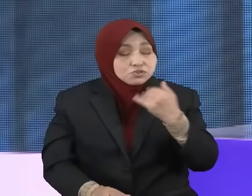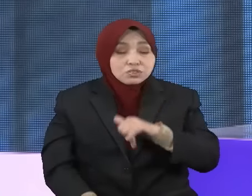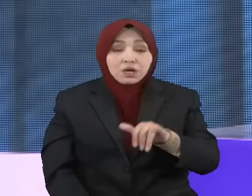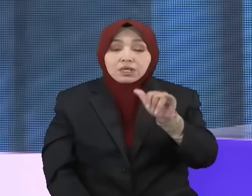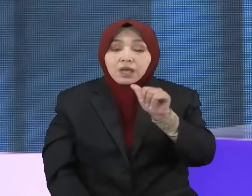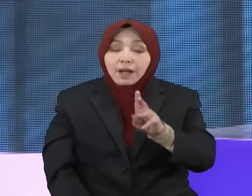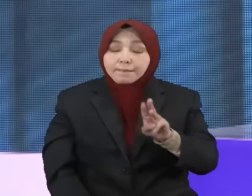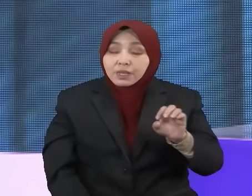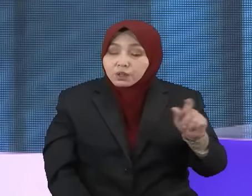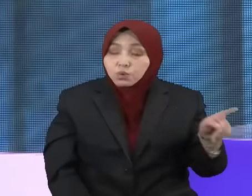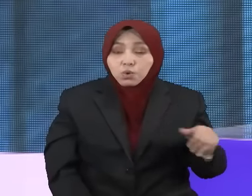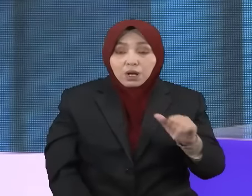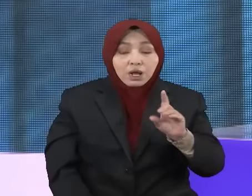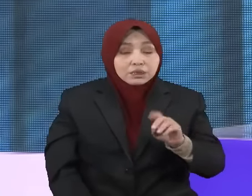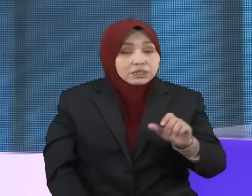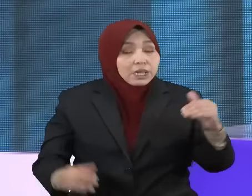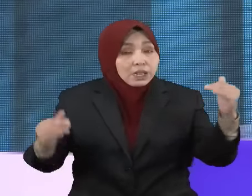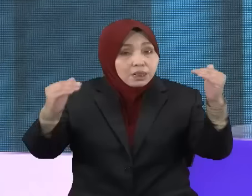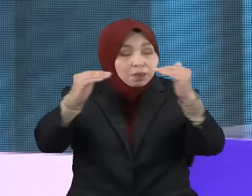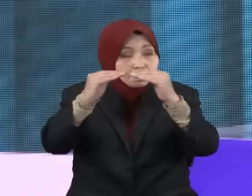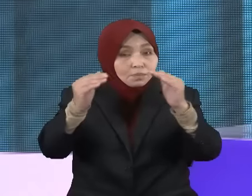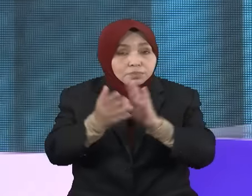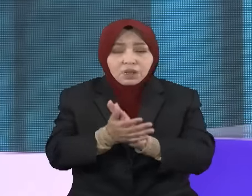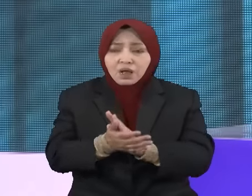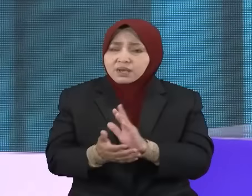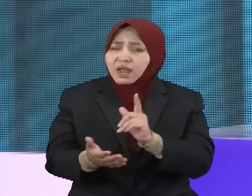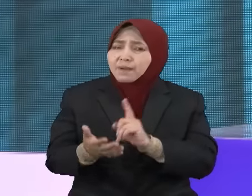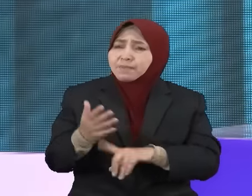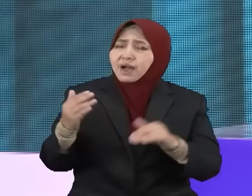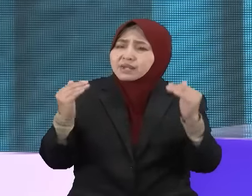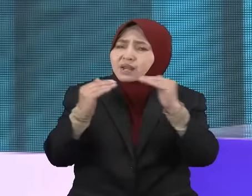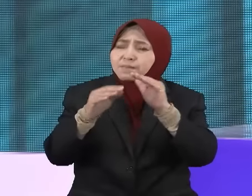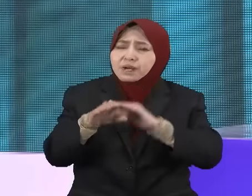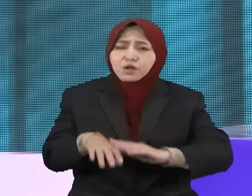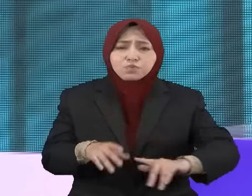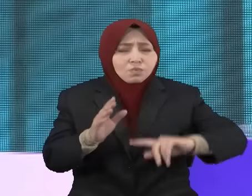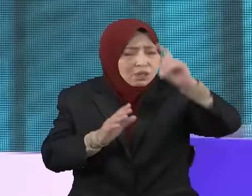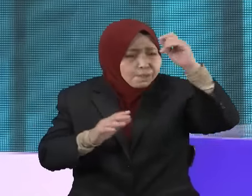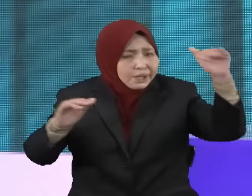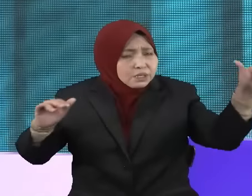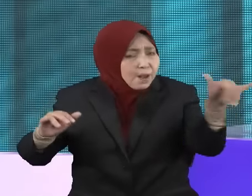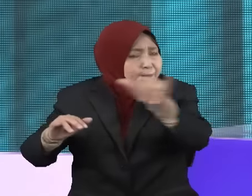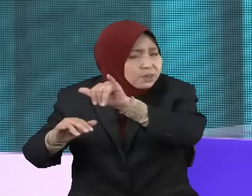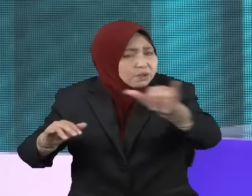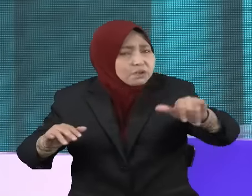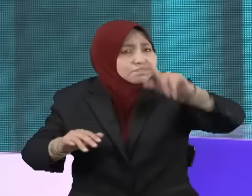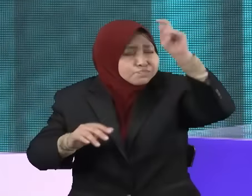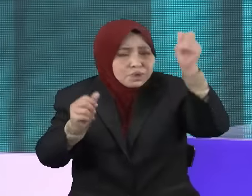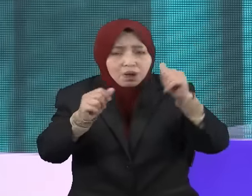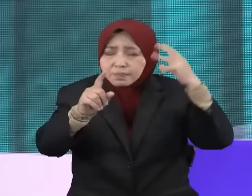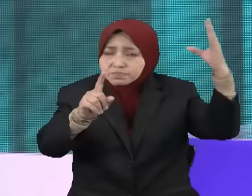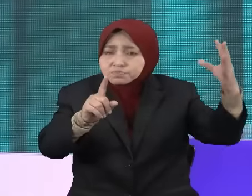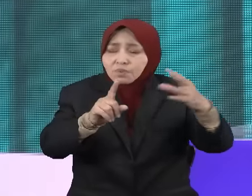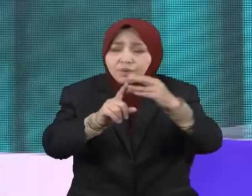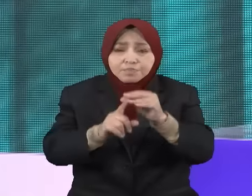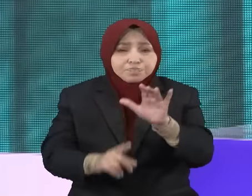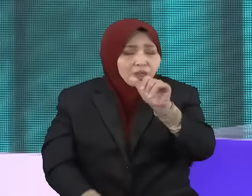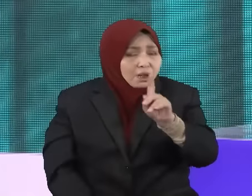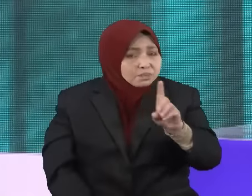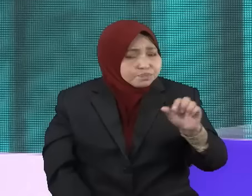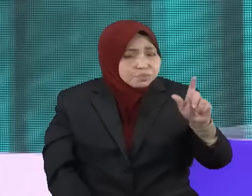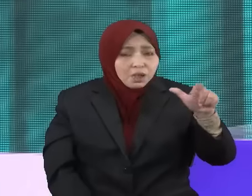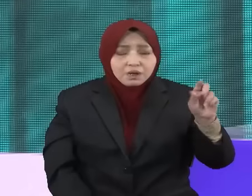ni adalah adil, ha, kan? Ni apa adil pada Tuhan? Maksudnya menyamaratakan Tuhan dengan makhluk itu namanya ya'dilun, dan